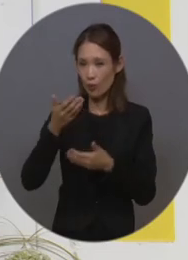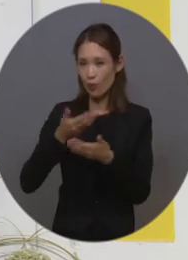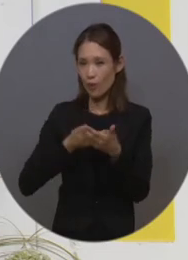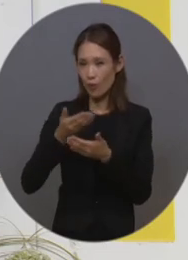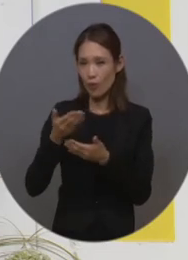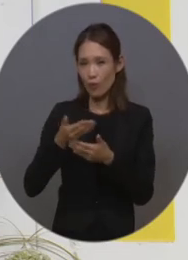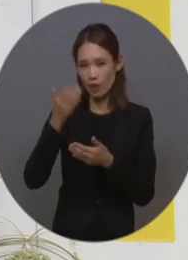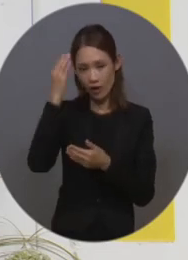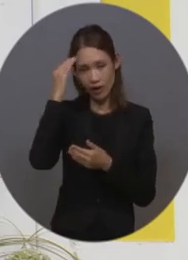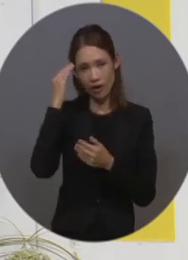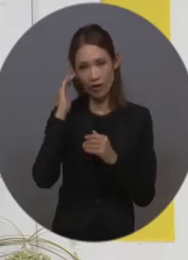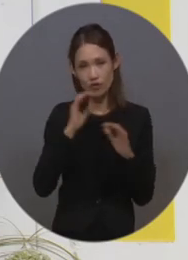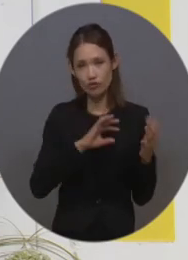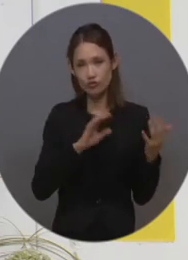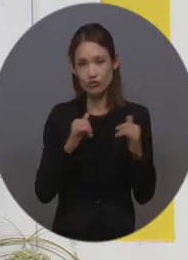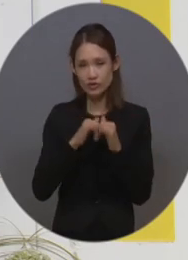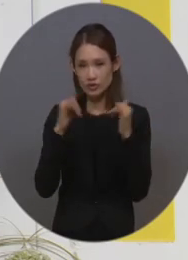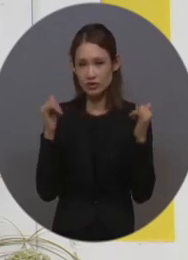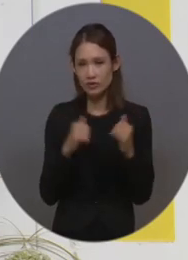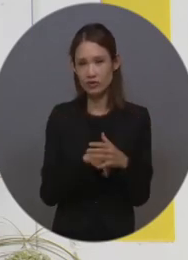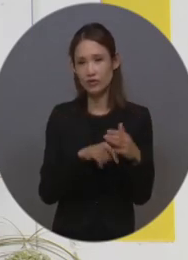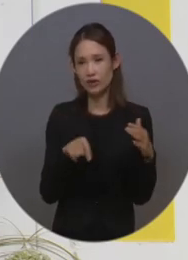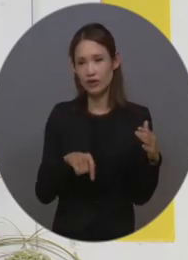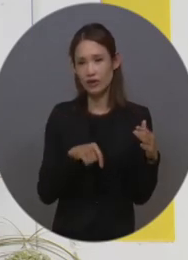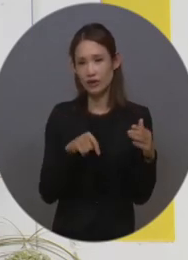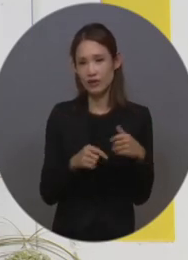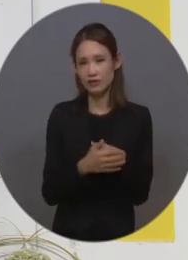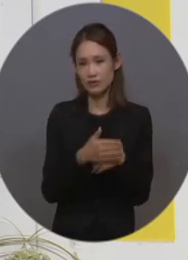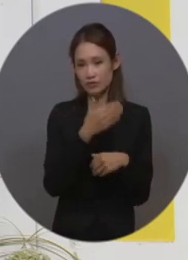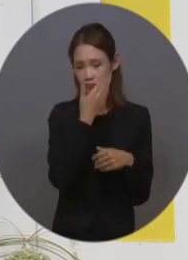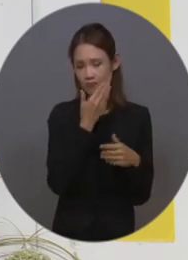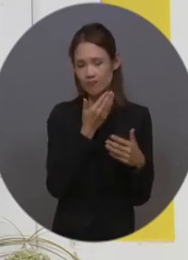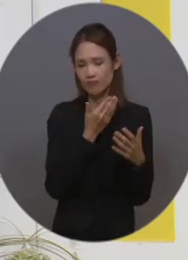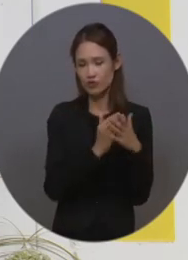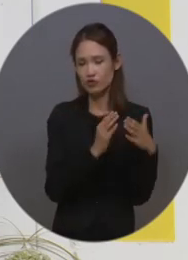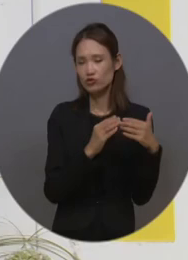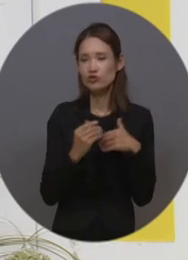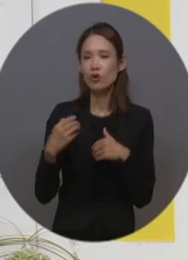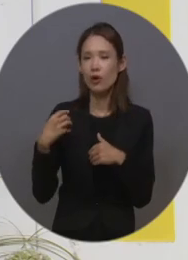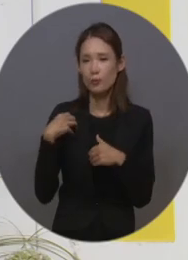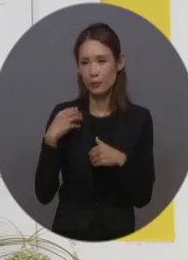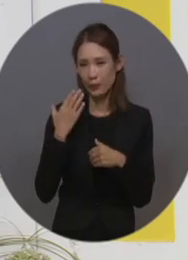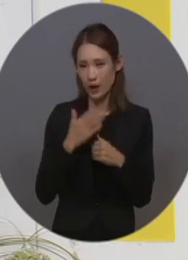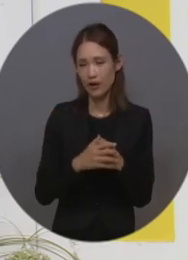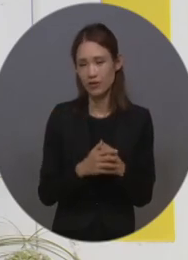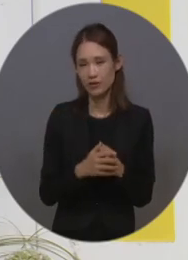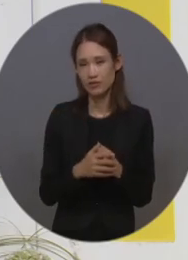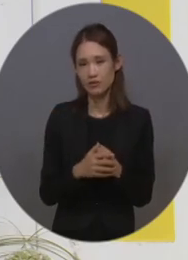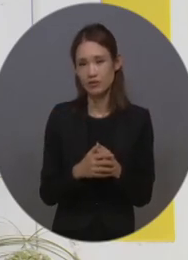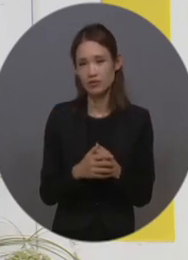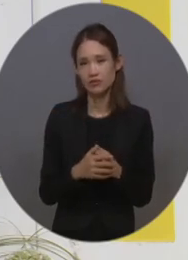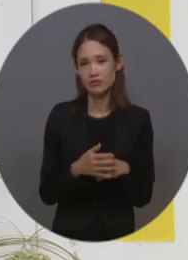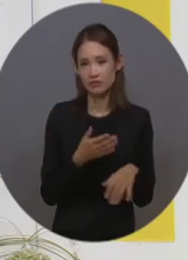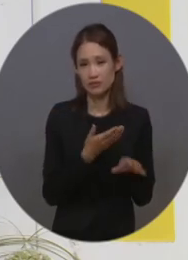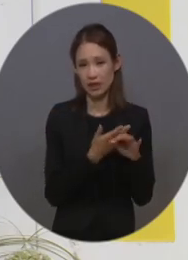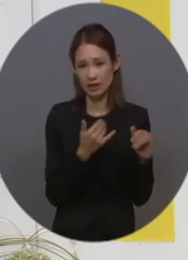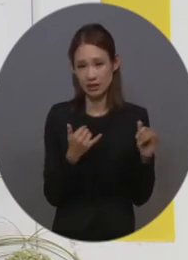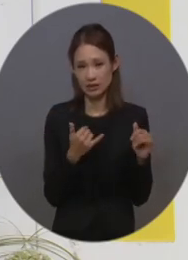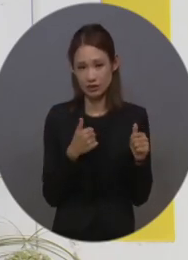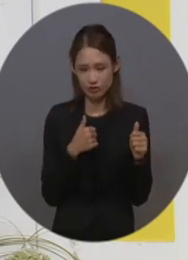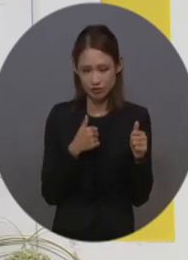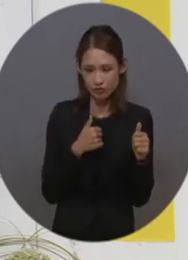한국이 국제사회에 이런 어떤 중요한 이슈를 주도할 수도 있거든요. 우리가 네. 우리가 늘 뭐 남의 그